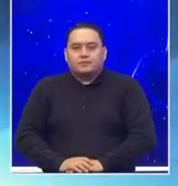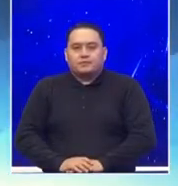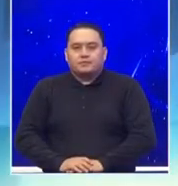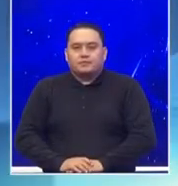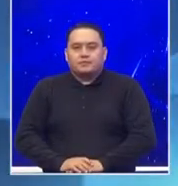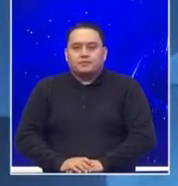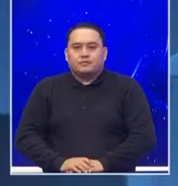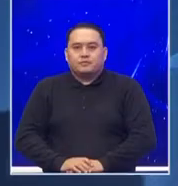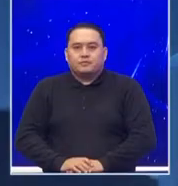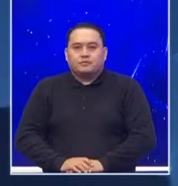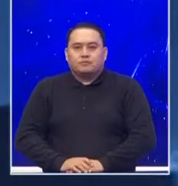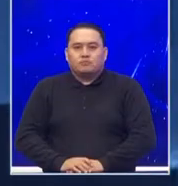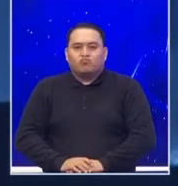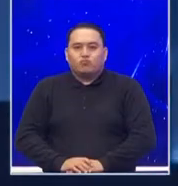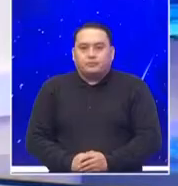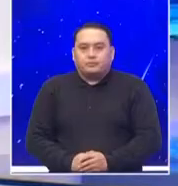жетысу